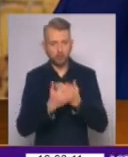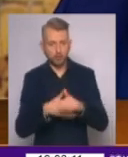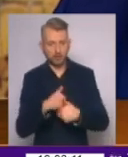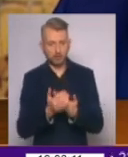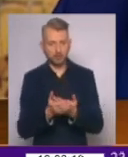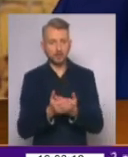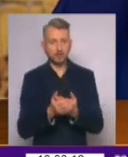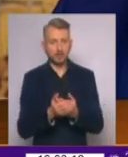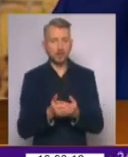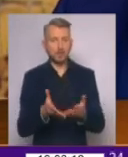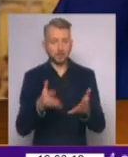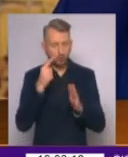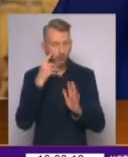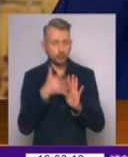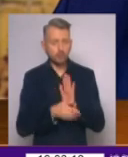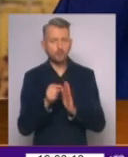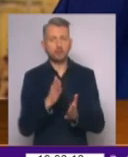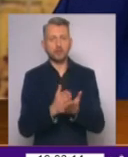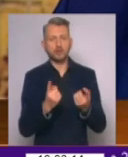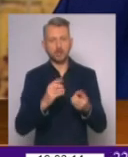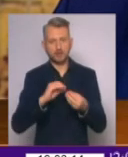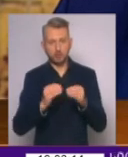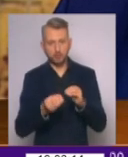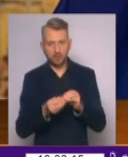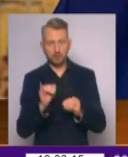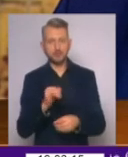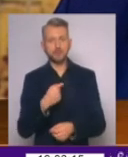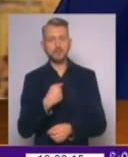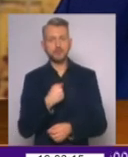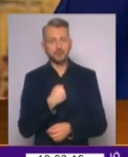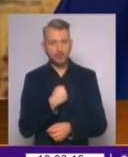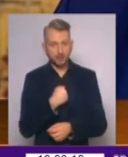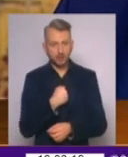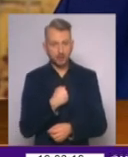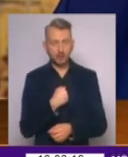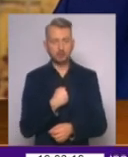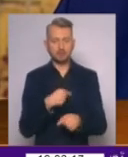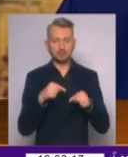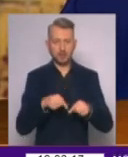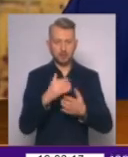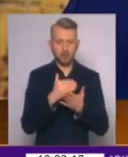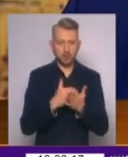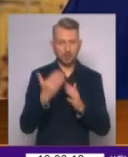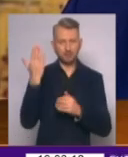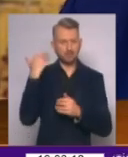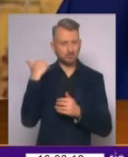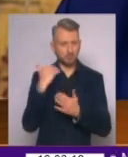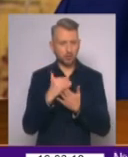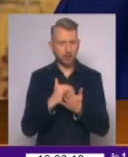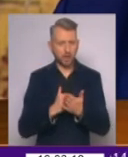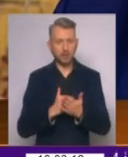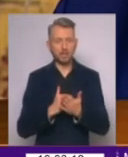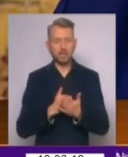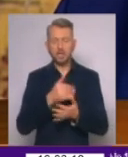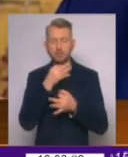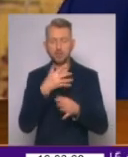цілком зрозуміло, що в цьому є величезна проблема. І я як на цьому ефірі, так і на попередніх ефірах, так на